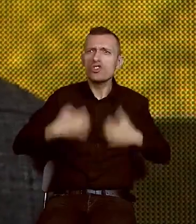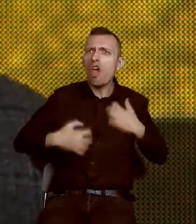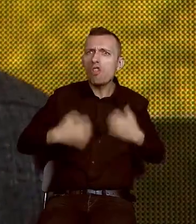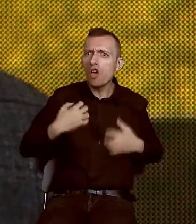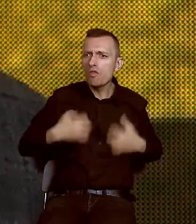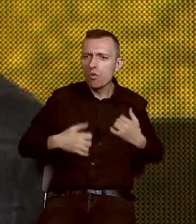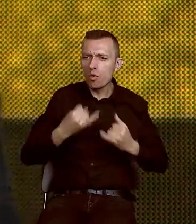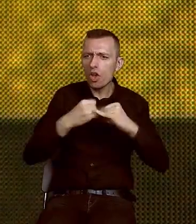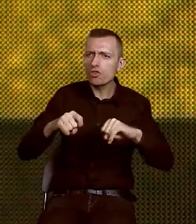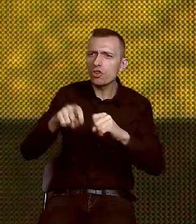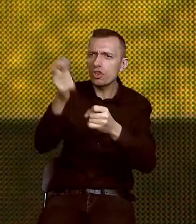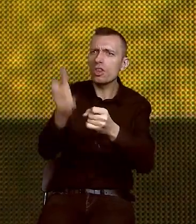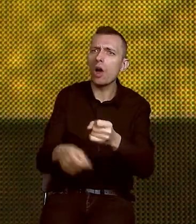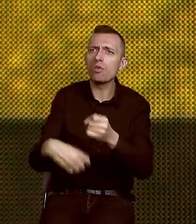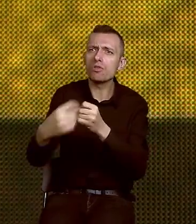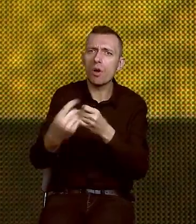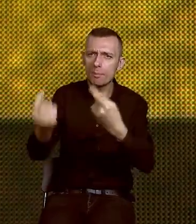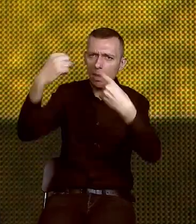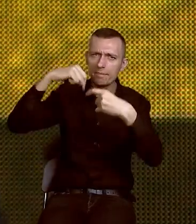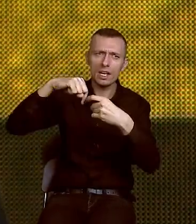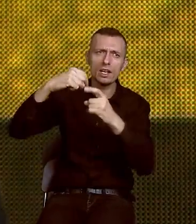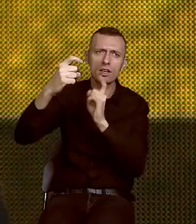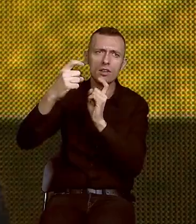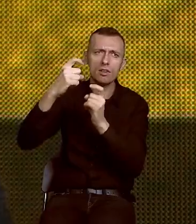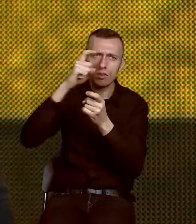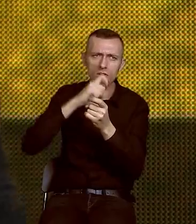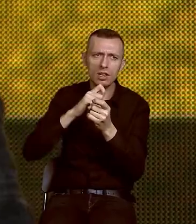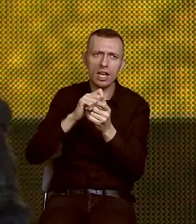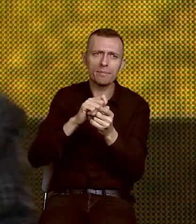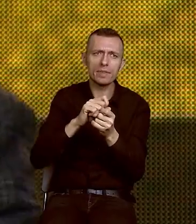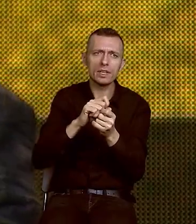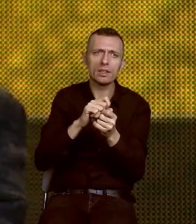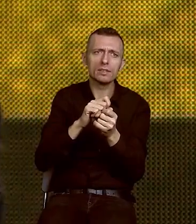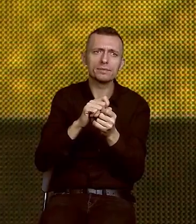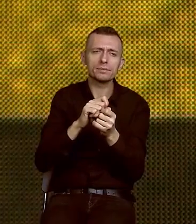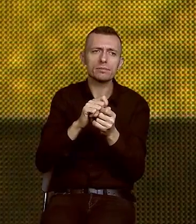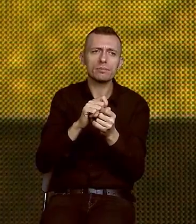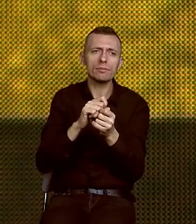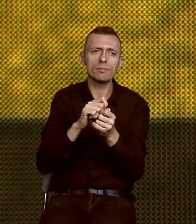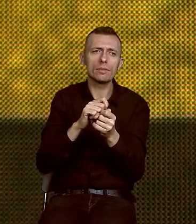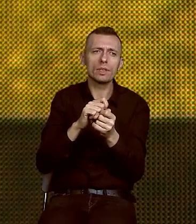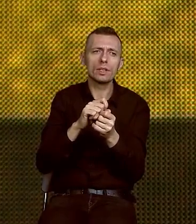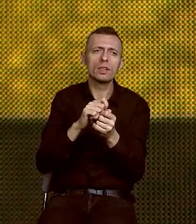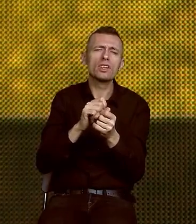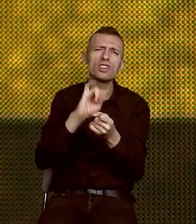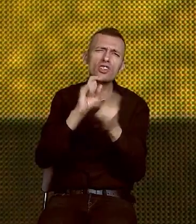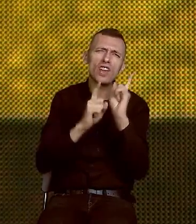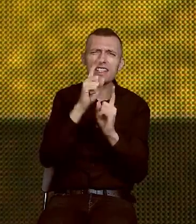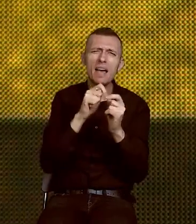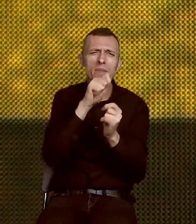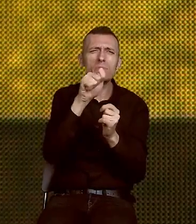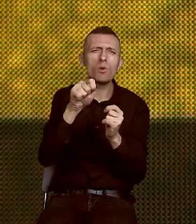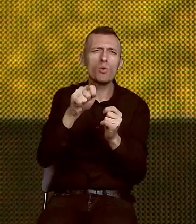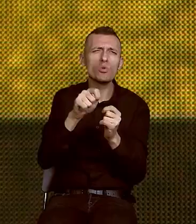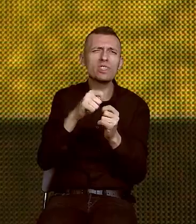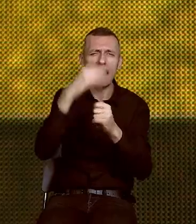klasówka. Wypiszesz fakturę albo nie. Prawda jednak jest taka, że